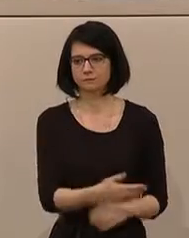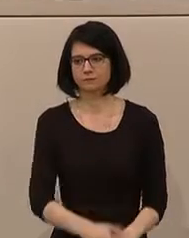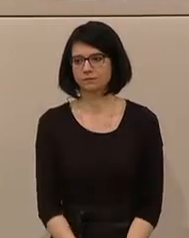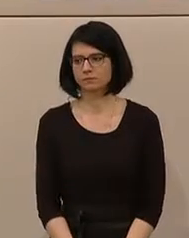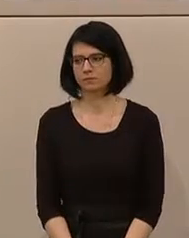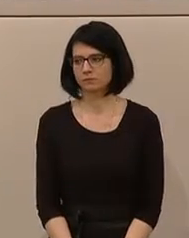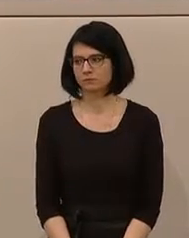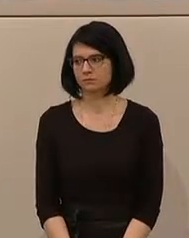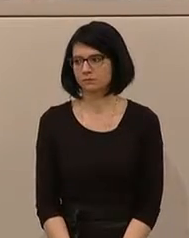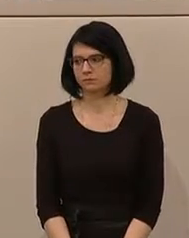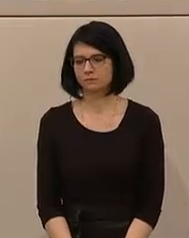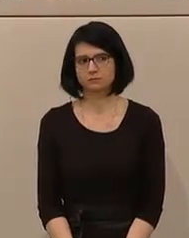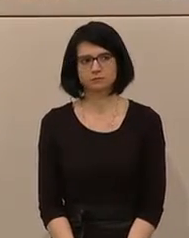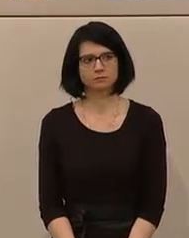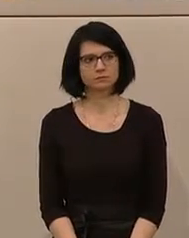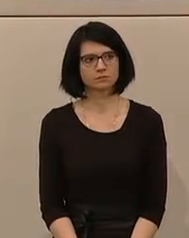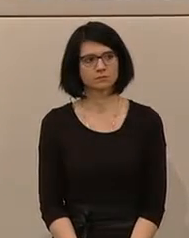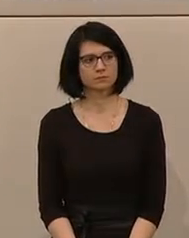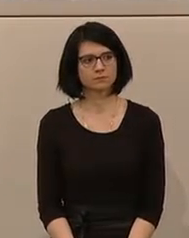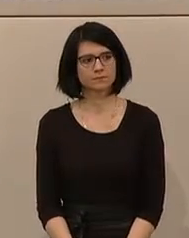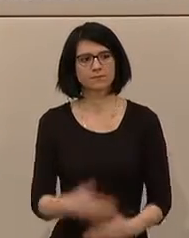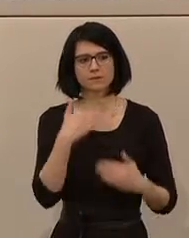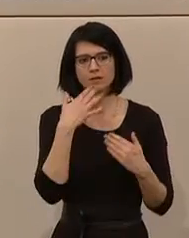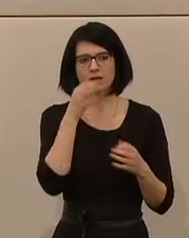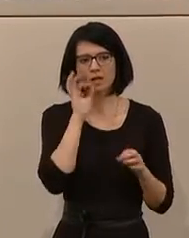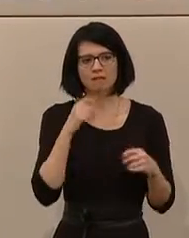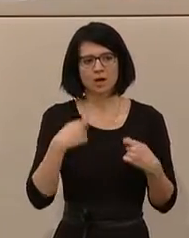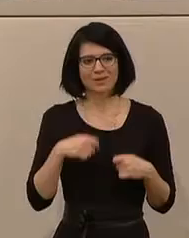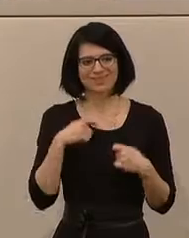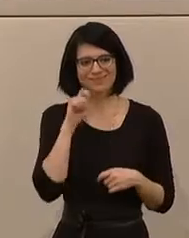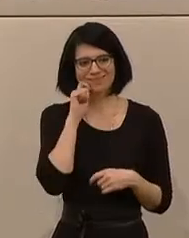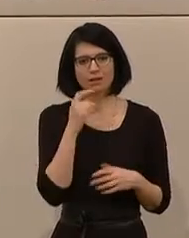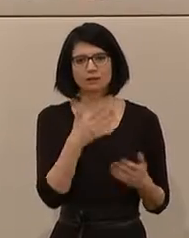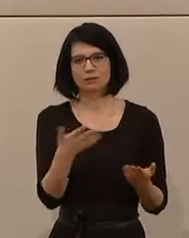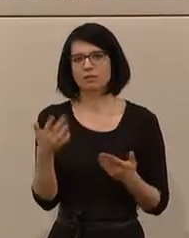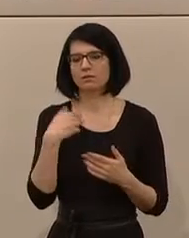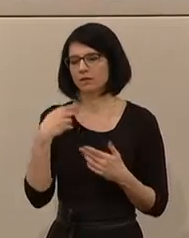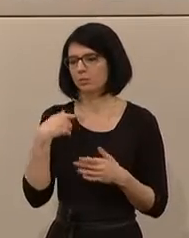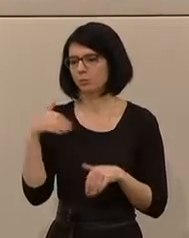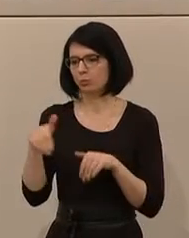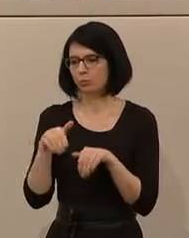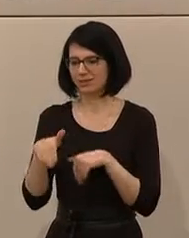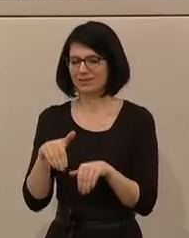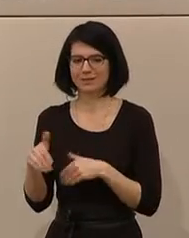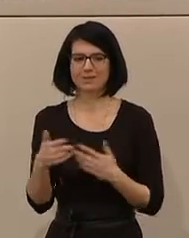und nächster Redner Roman Haider von der FPÖ. Danke, Frau Präsident, Frau Bundesminister, Herr